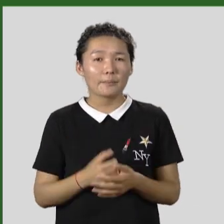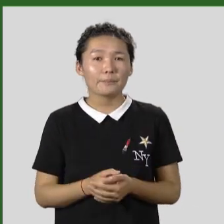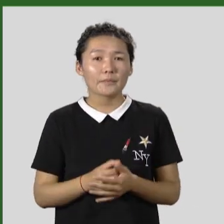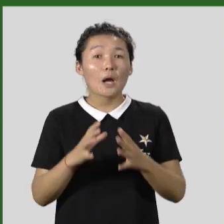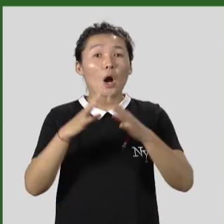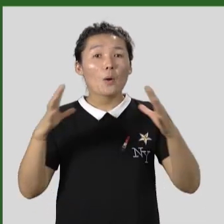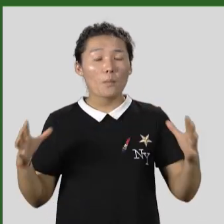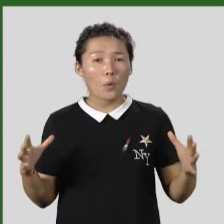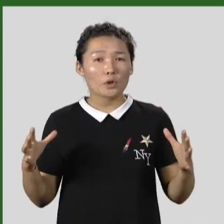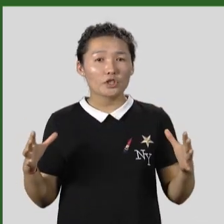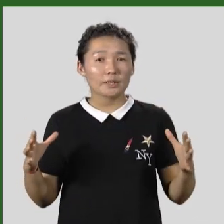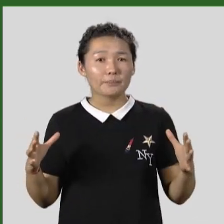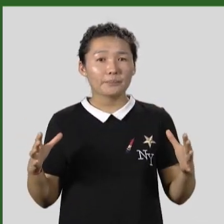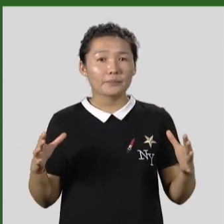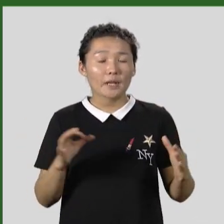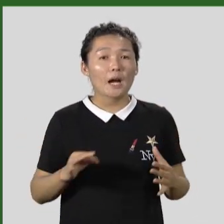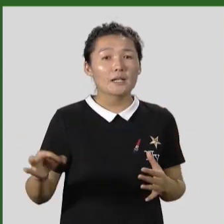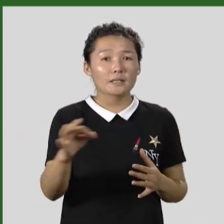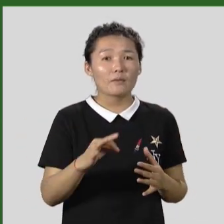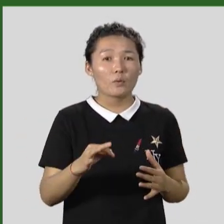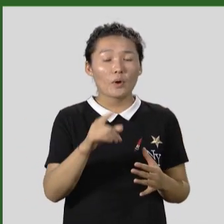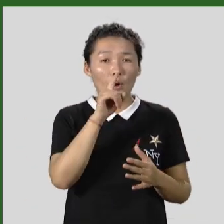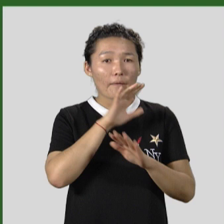островов в Тихом океане.